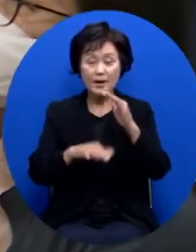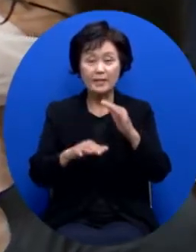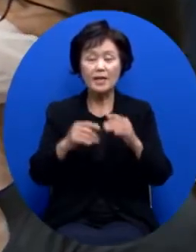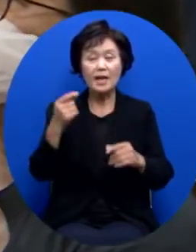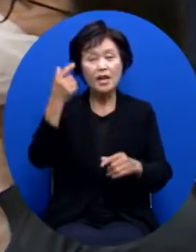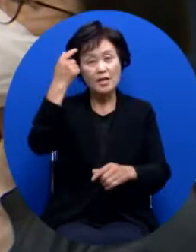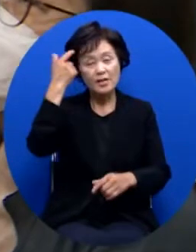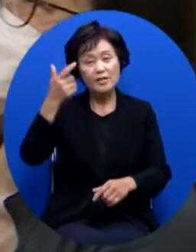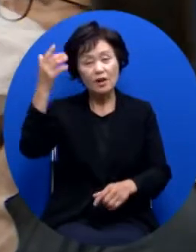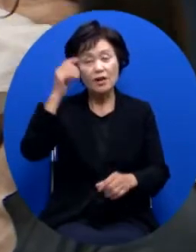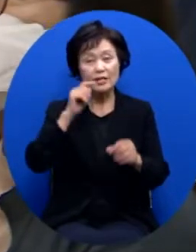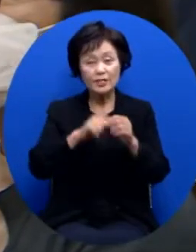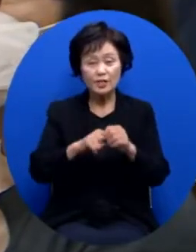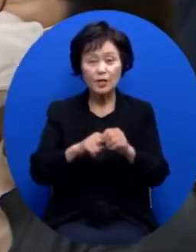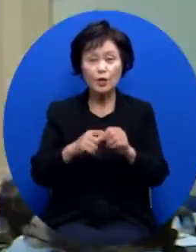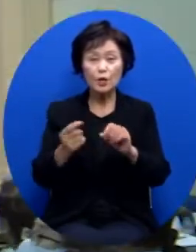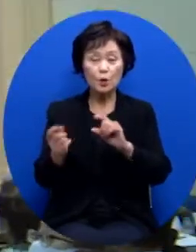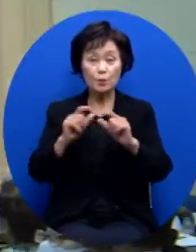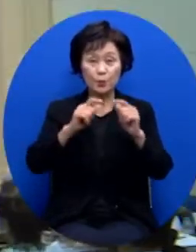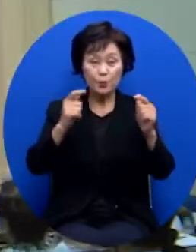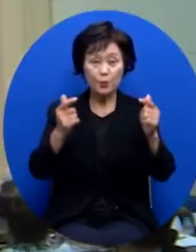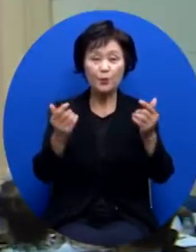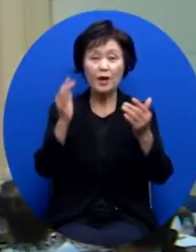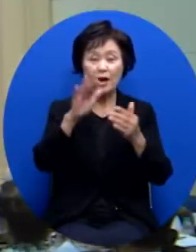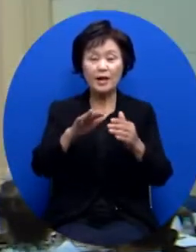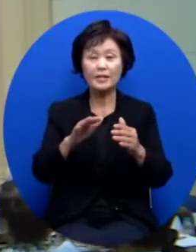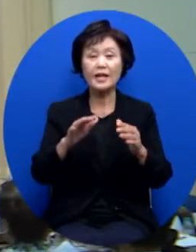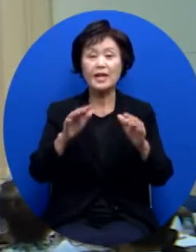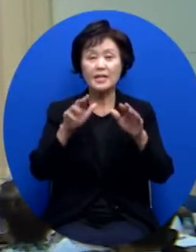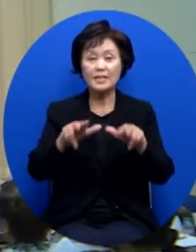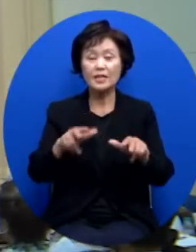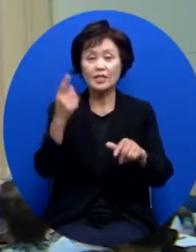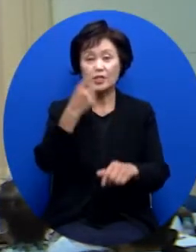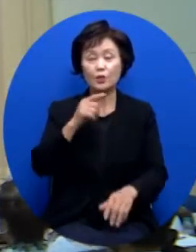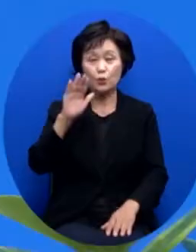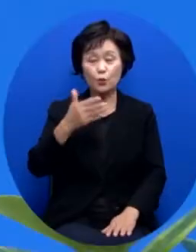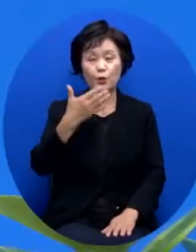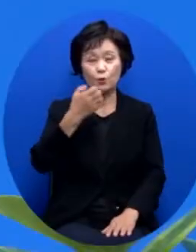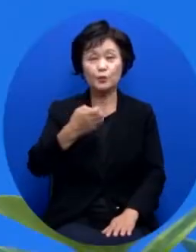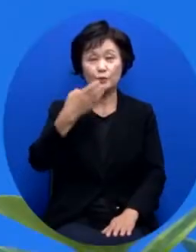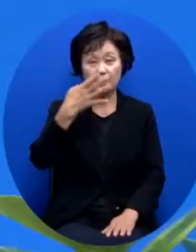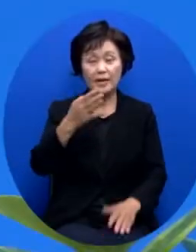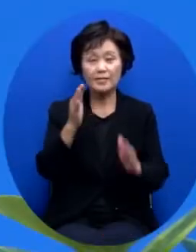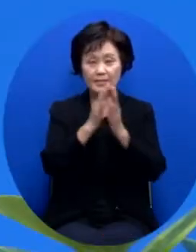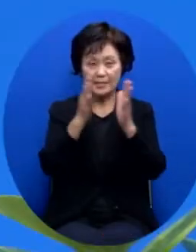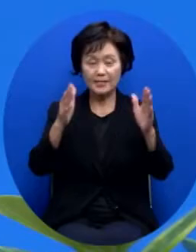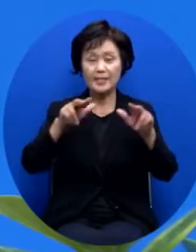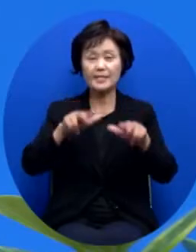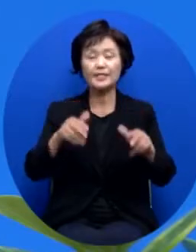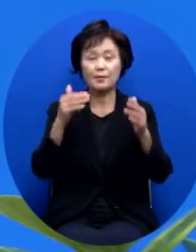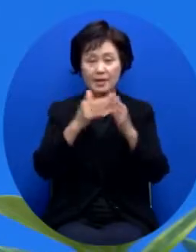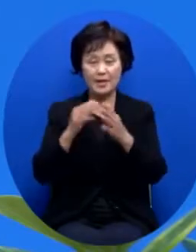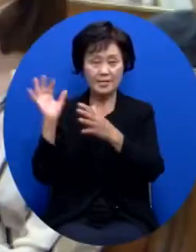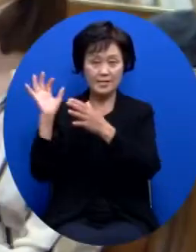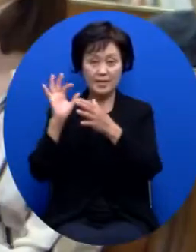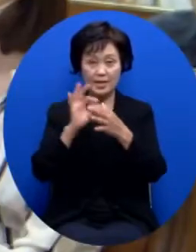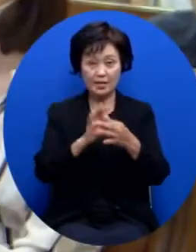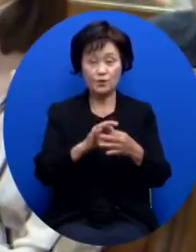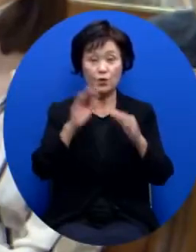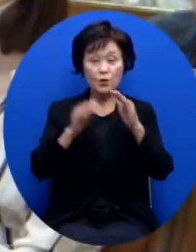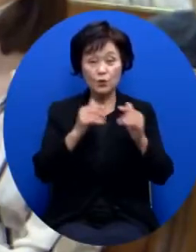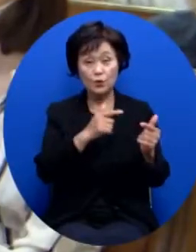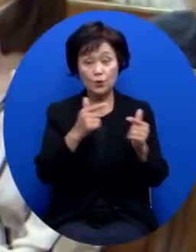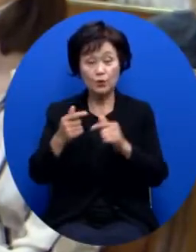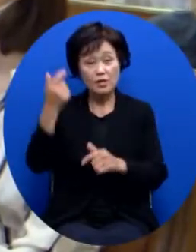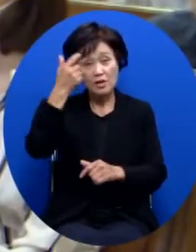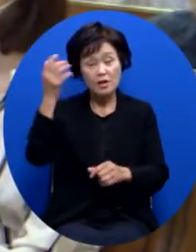위해 1994년에 시작해 현재까지 이루고 있습니다. 동탄 시온교회 새벽기도의 특별함에는 성도들의 영적